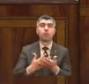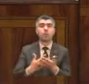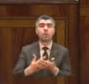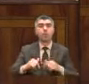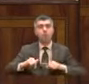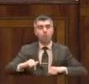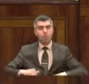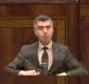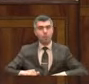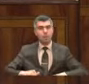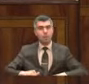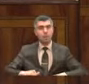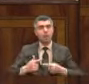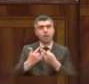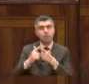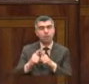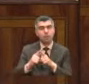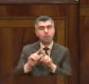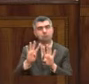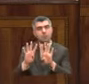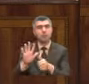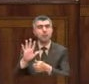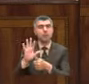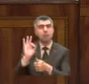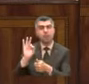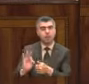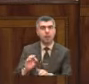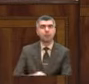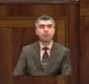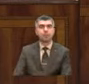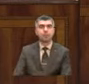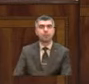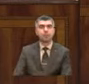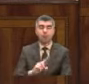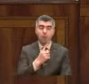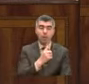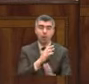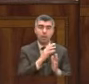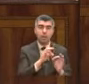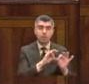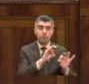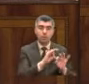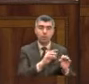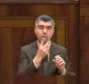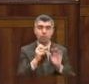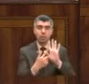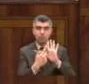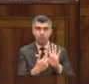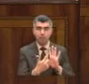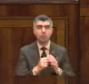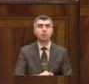يعني المخططات القطاعيه وصلنا ل 68%. حنا الاستراتيجيه الوطنيه كانت في 2017، اليوم وصلنا الحمد